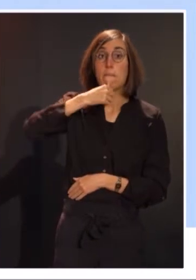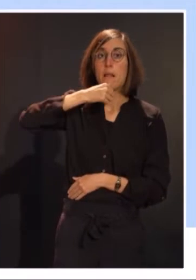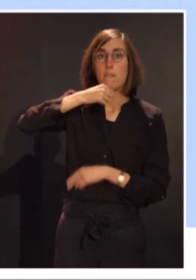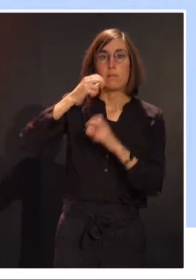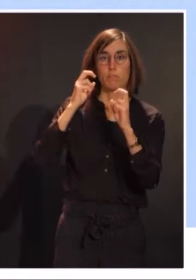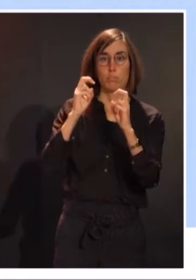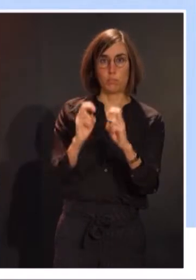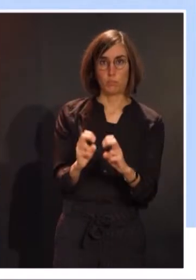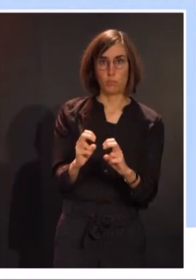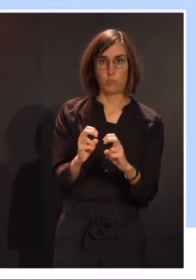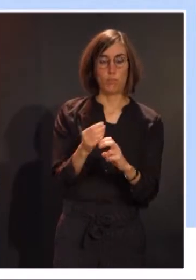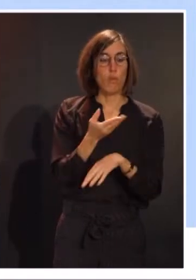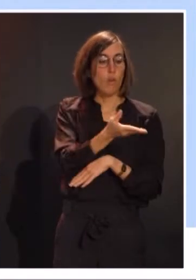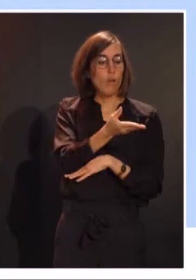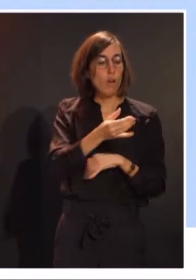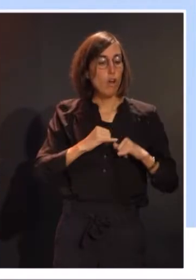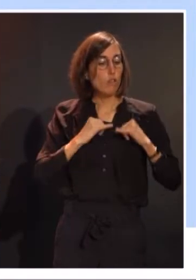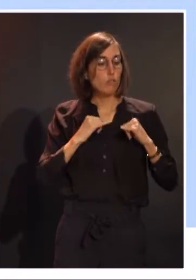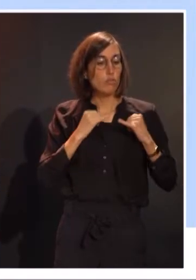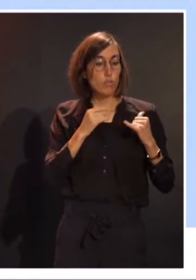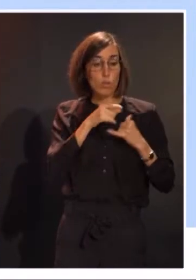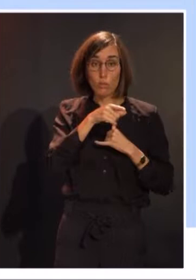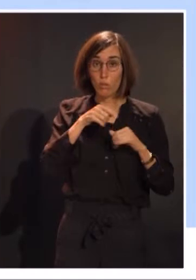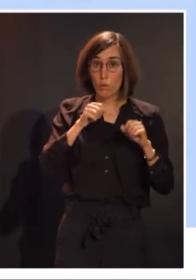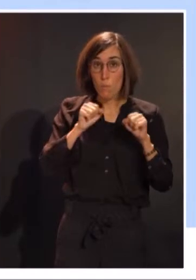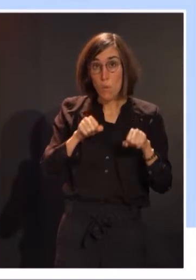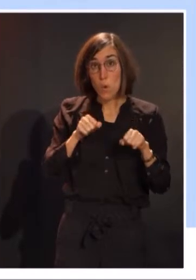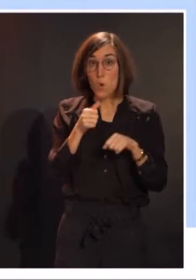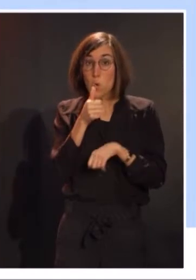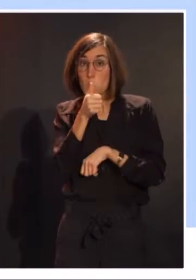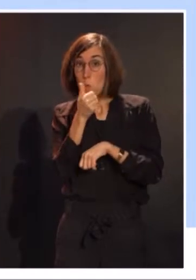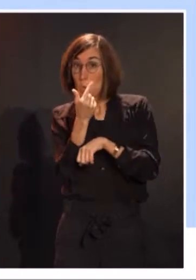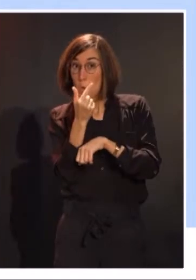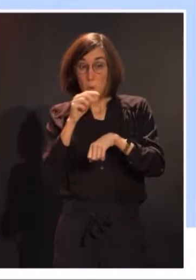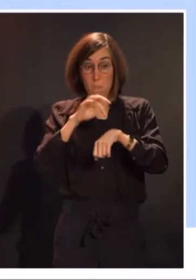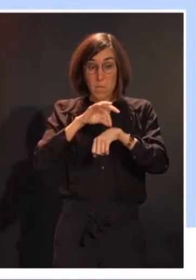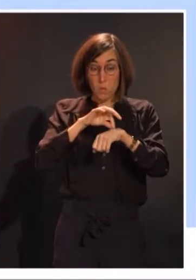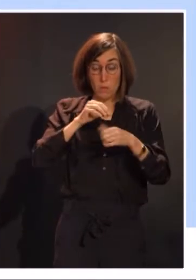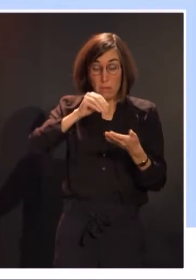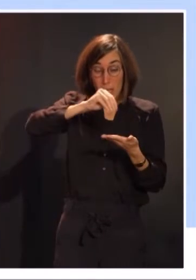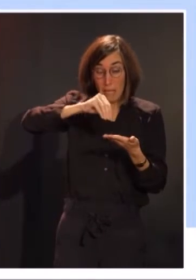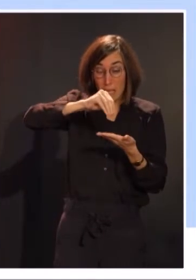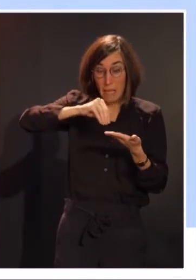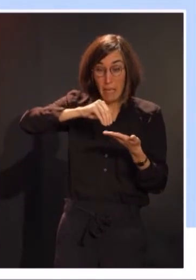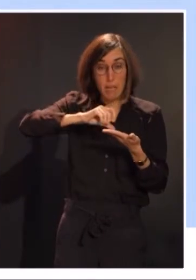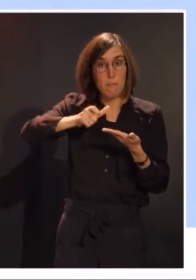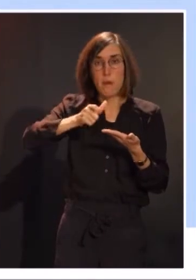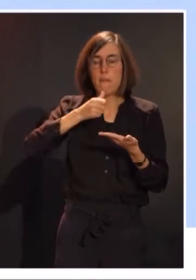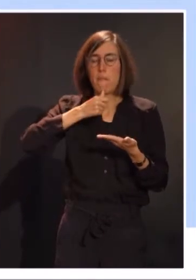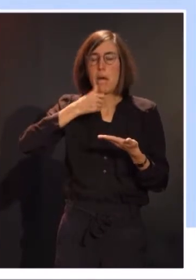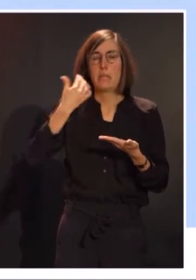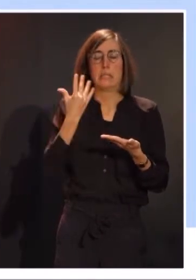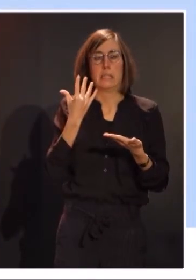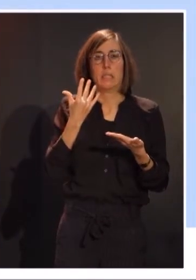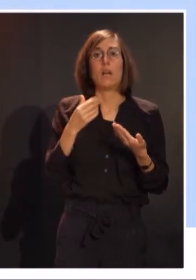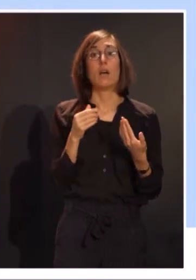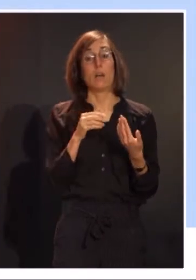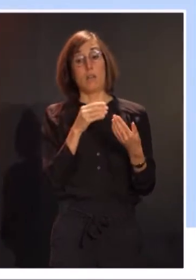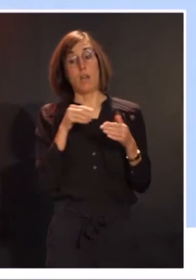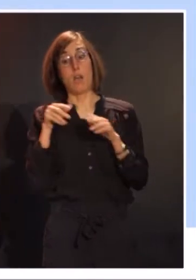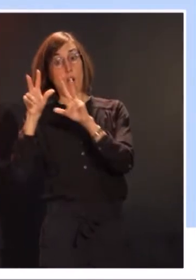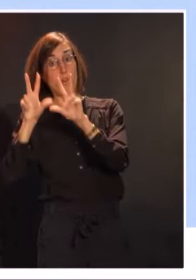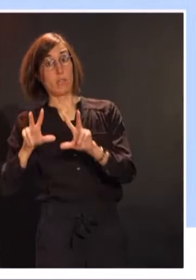pouvait écrire à peu près 1 ou 2 minutes à la main et il était hyper fatigué et douloureux, alors qu'à l'ordinateur, il pouvait écrire pendant 10